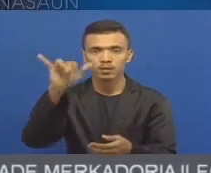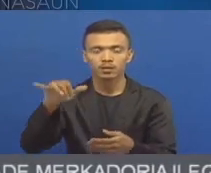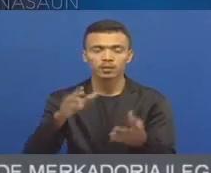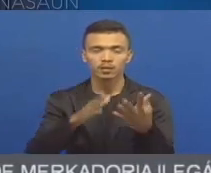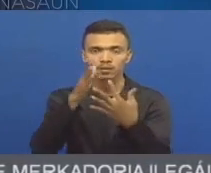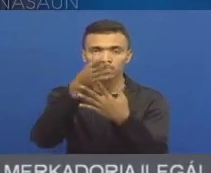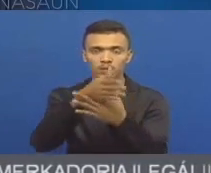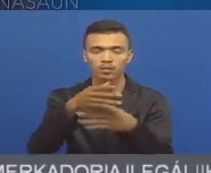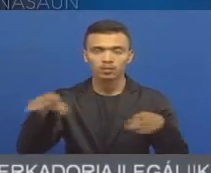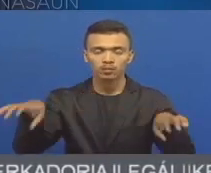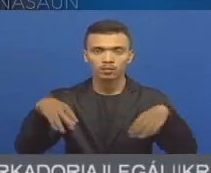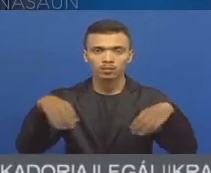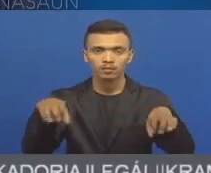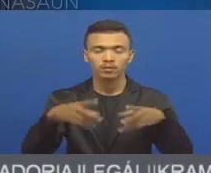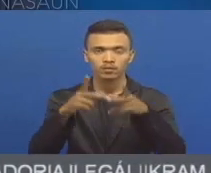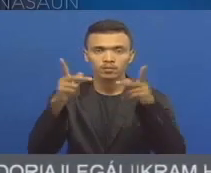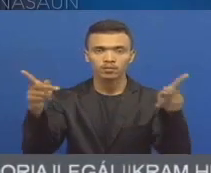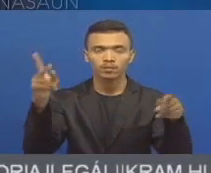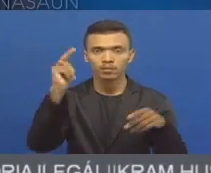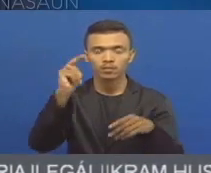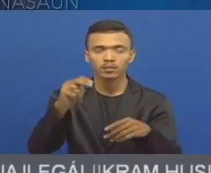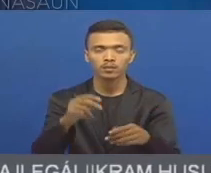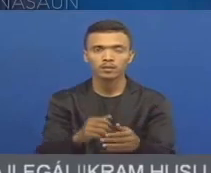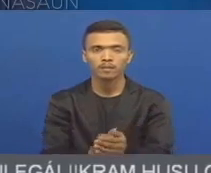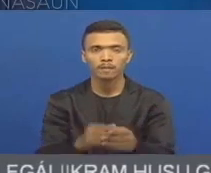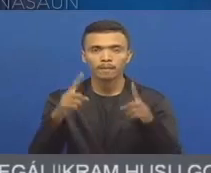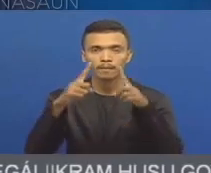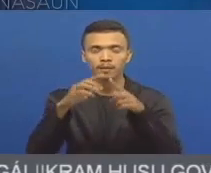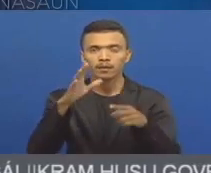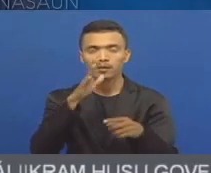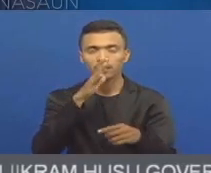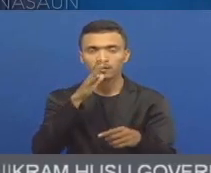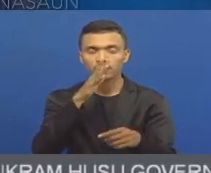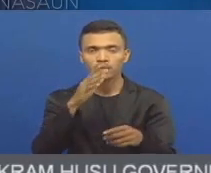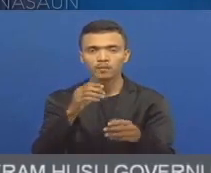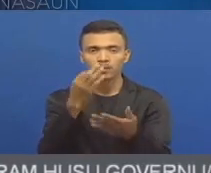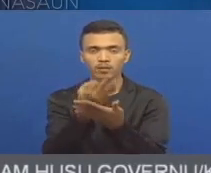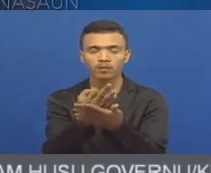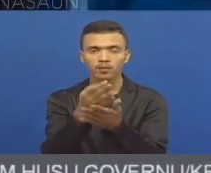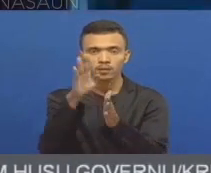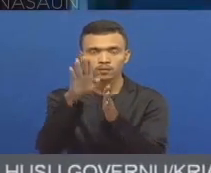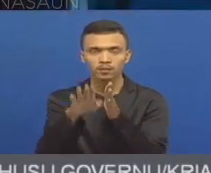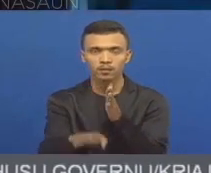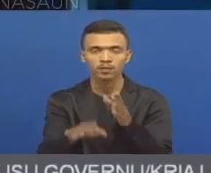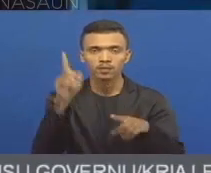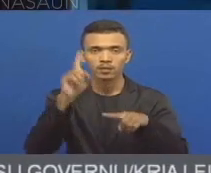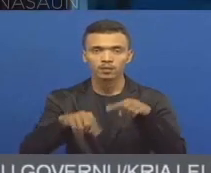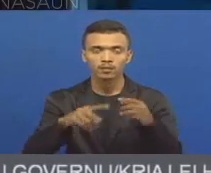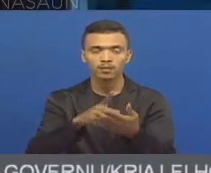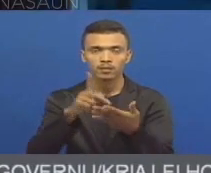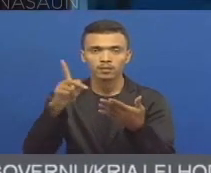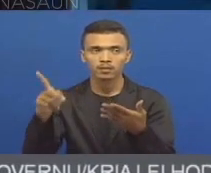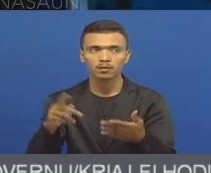asesu baya servisu sira publiku ini ya natan bayi inan sira nbeho rendementu naton det la bele selu abin